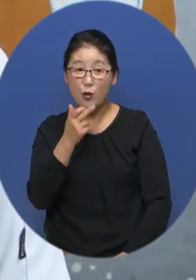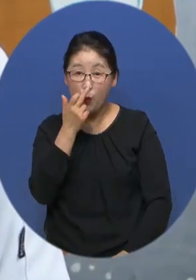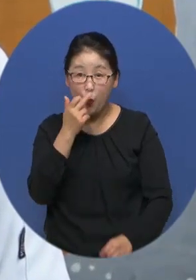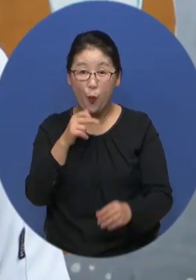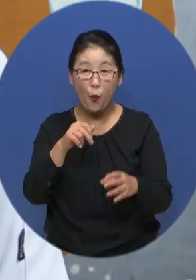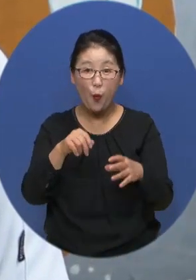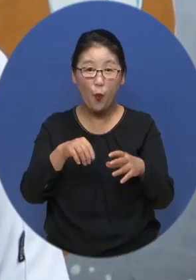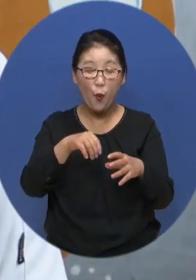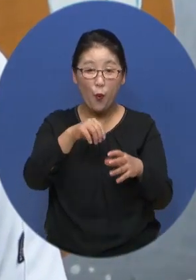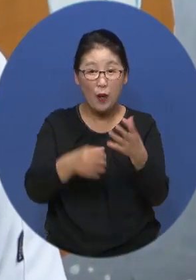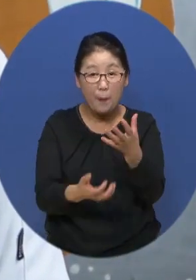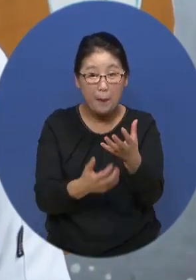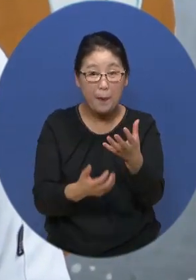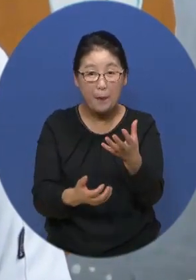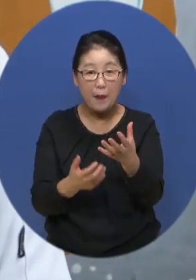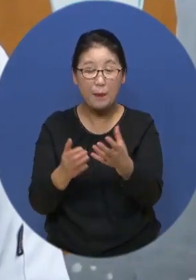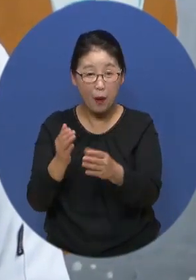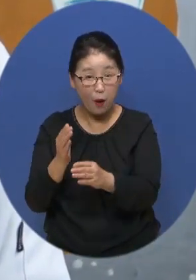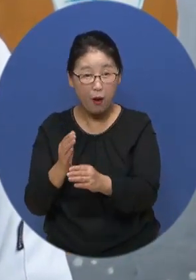네.